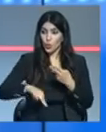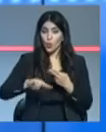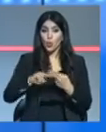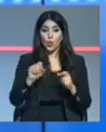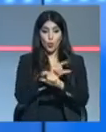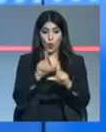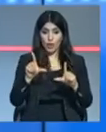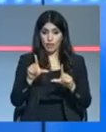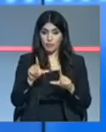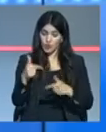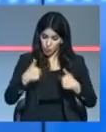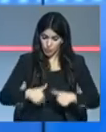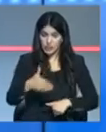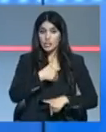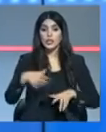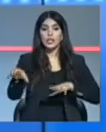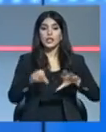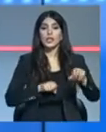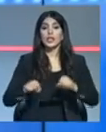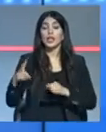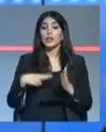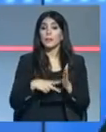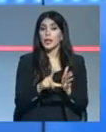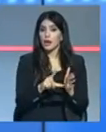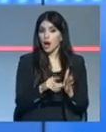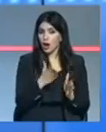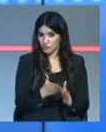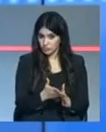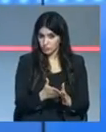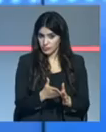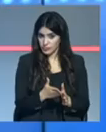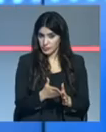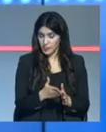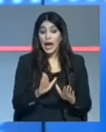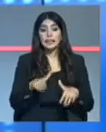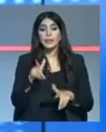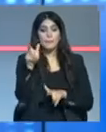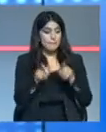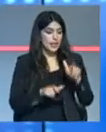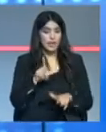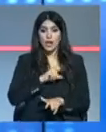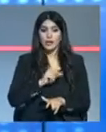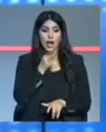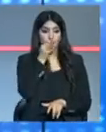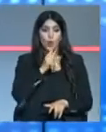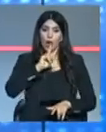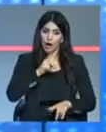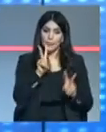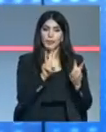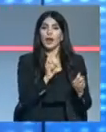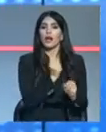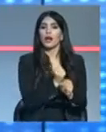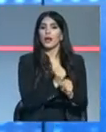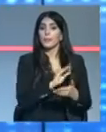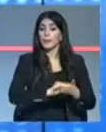وزاره الداخليه من تدعو الى حسن تطبيق القانون وحتى اذا كان معناها صوماليه الامنيين اتخذوا معناها مواقف